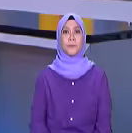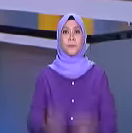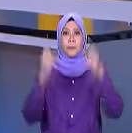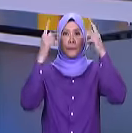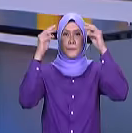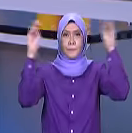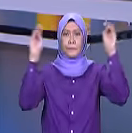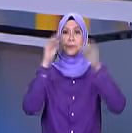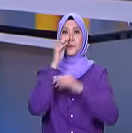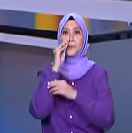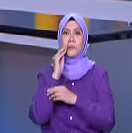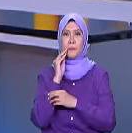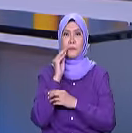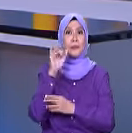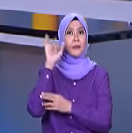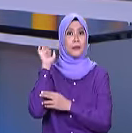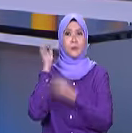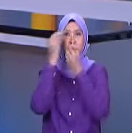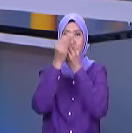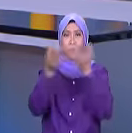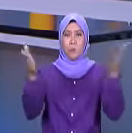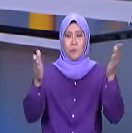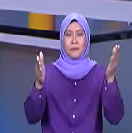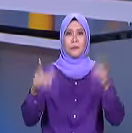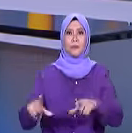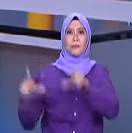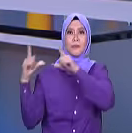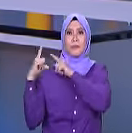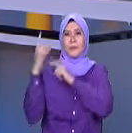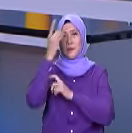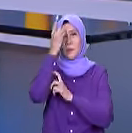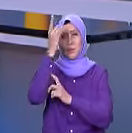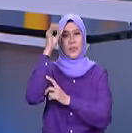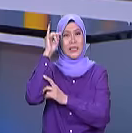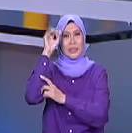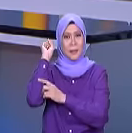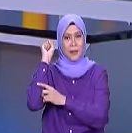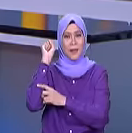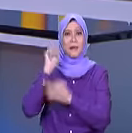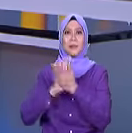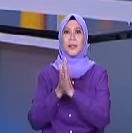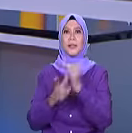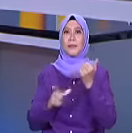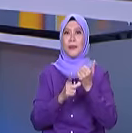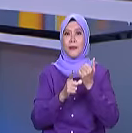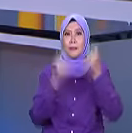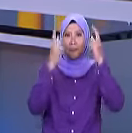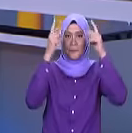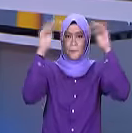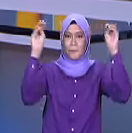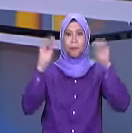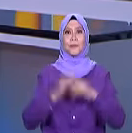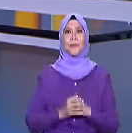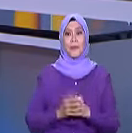Perdana Menteri Tan Sri Muhyiddin Yassin semalam mengumumkan pelantikan Datuk Seri Ismail Sabri Yaakob sebagai timbalan Perdana Menteri.